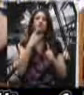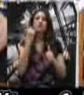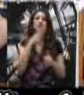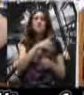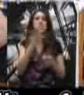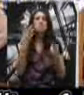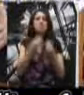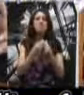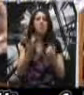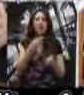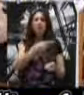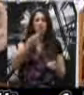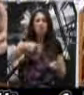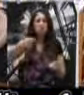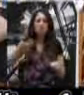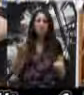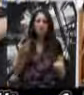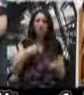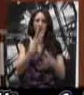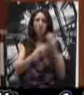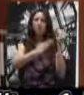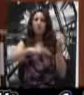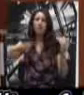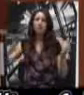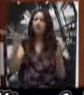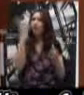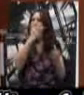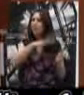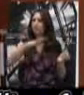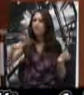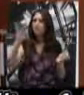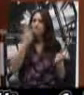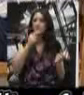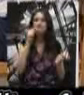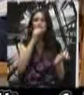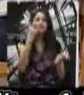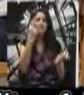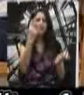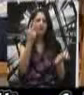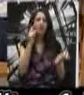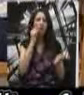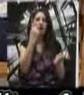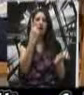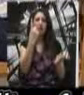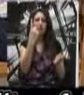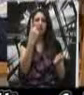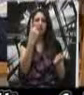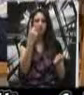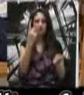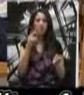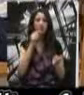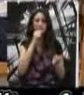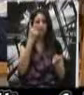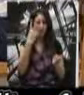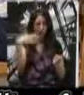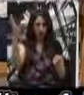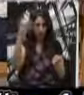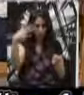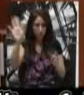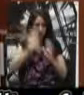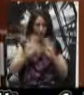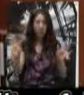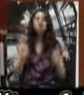سنين. طيب عايشه انت ومين؟ بتصرفي على مين يعني؟ انا وعيالي. كم عيل عندك؟ معايا بنتين وولد. البنتين دول خلاص